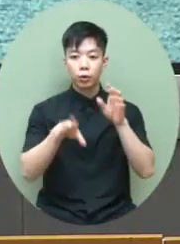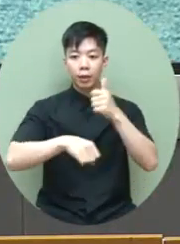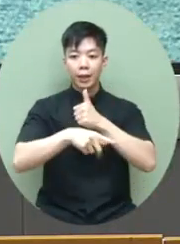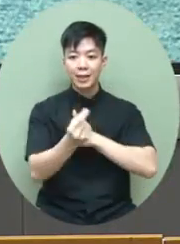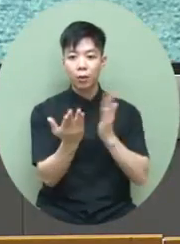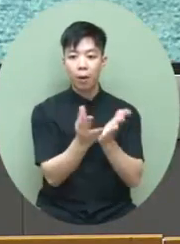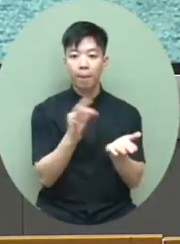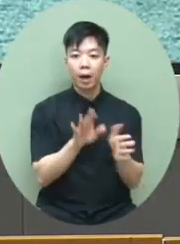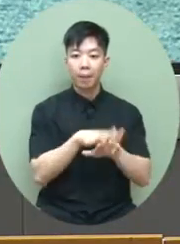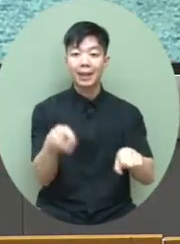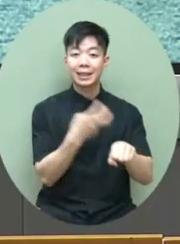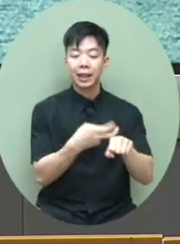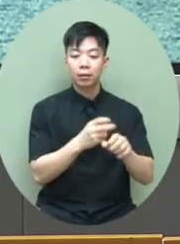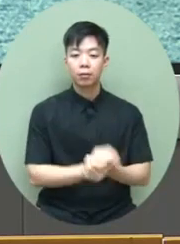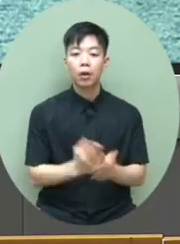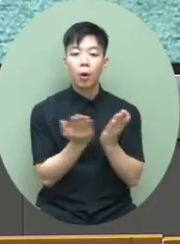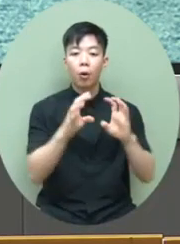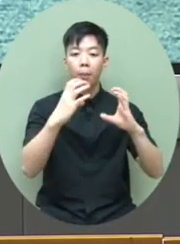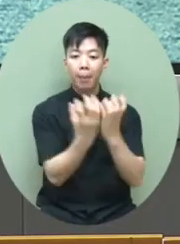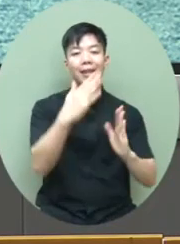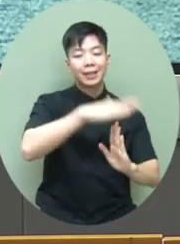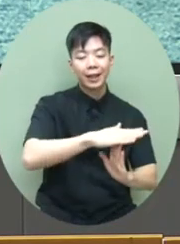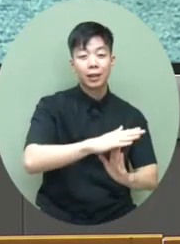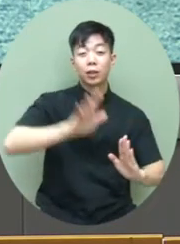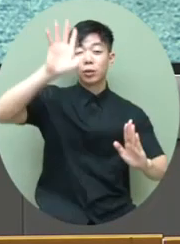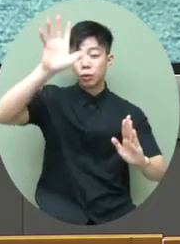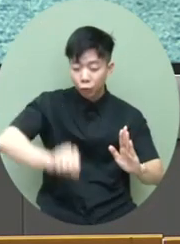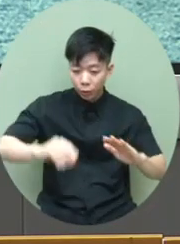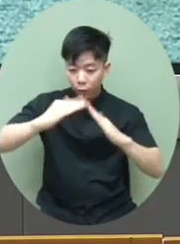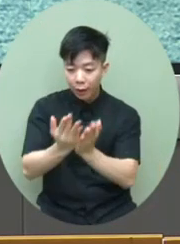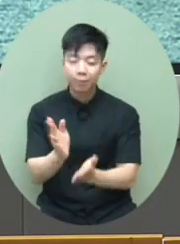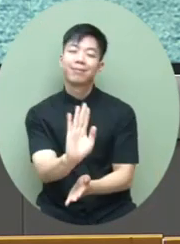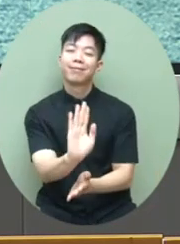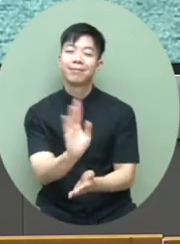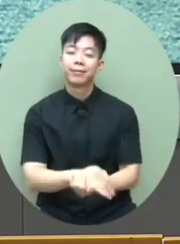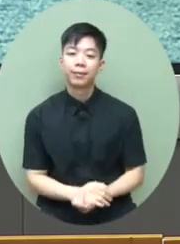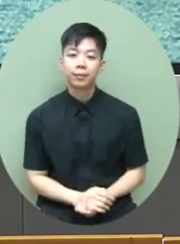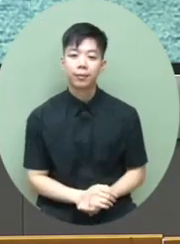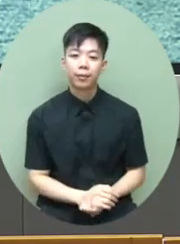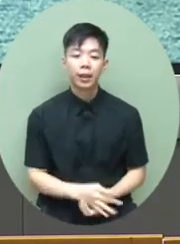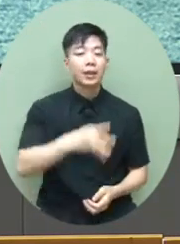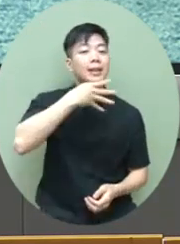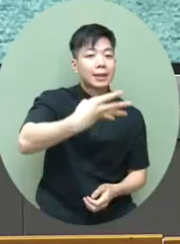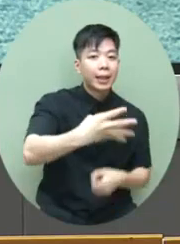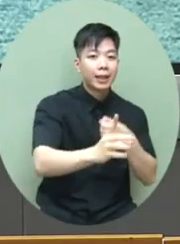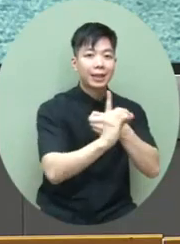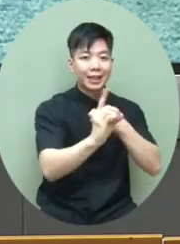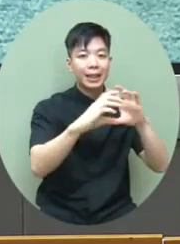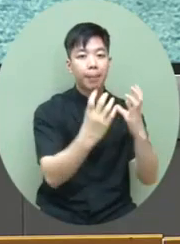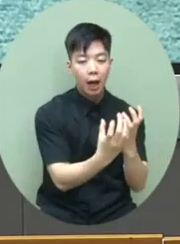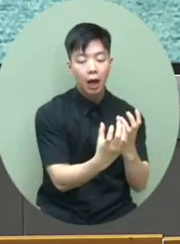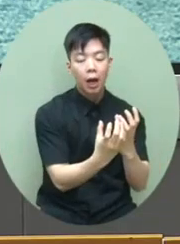社那間就是那班停課，就不是全校的，我們是第4D班有3個個案，那班停